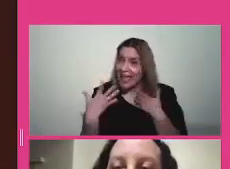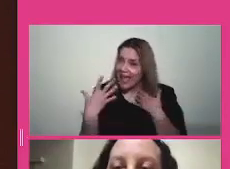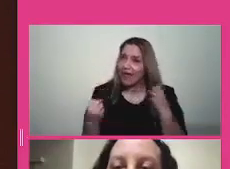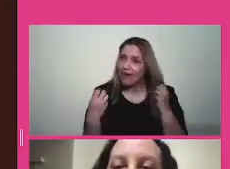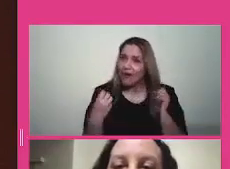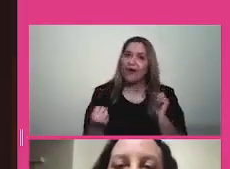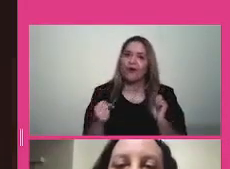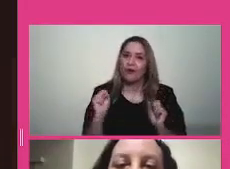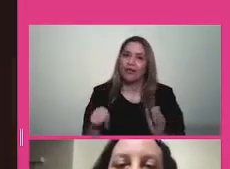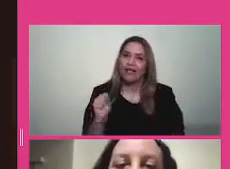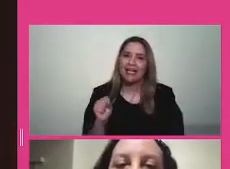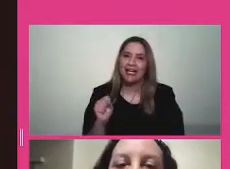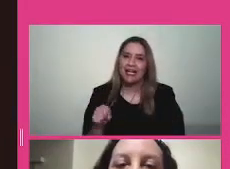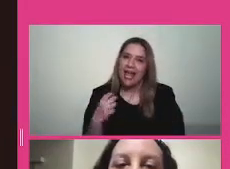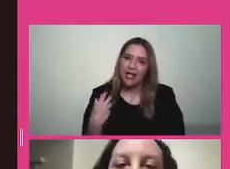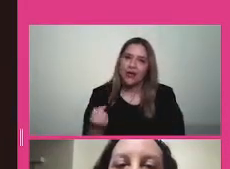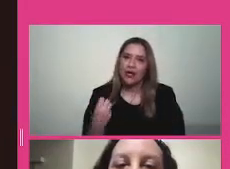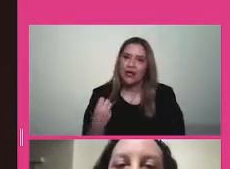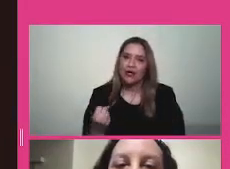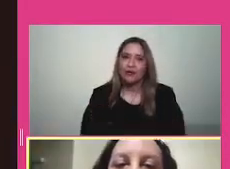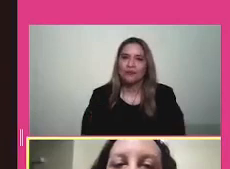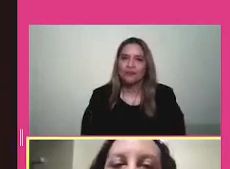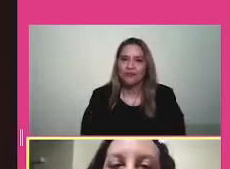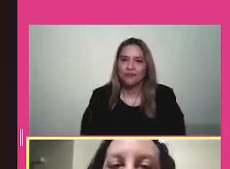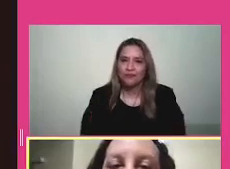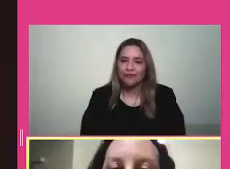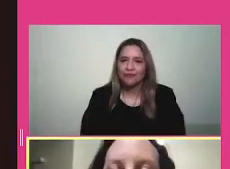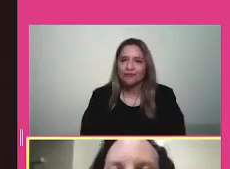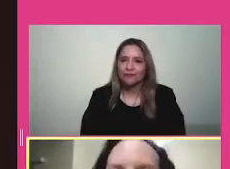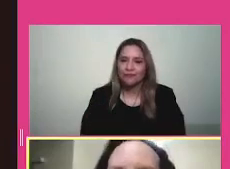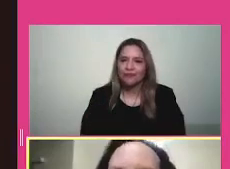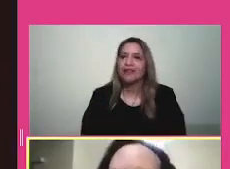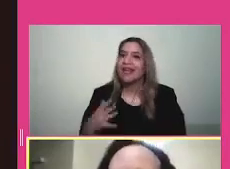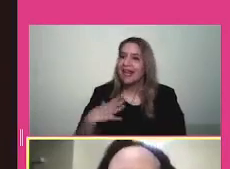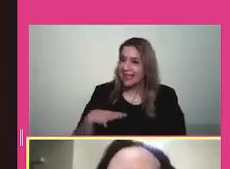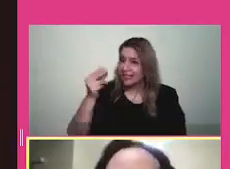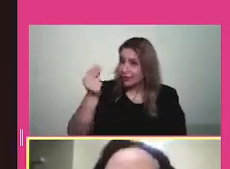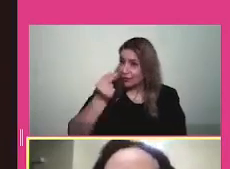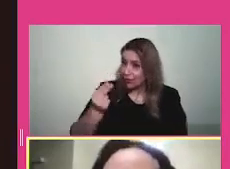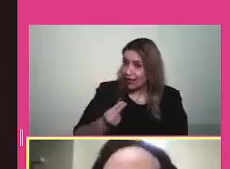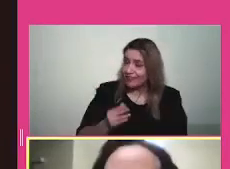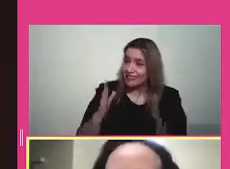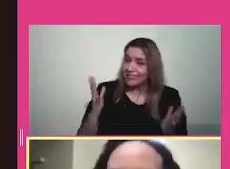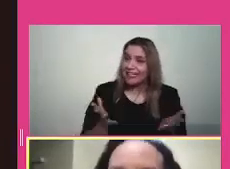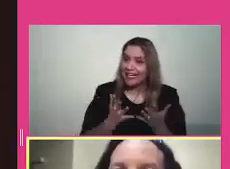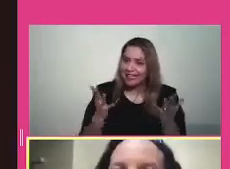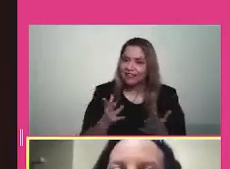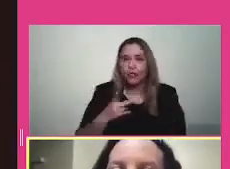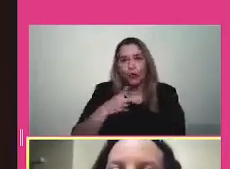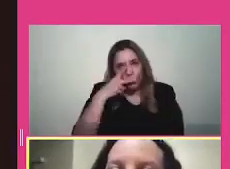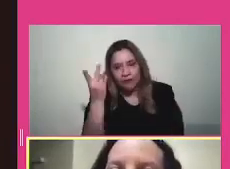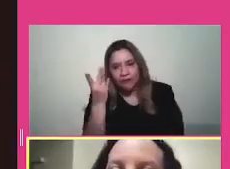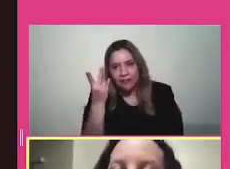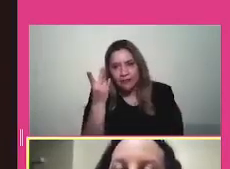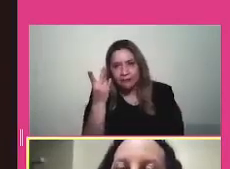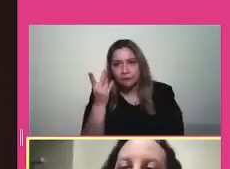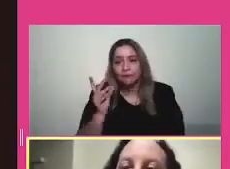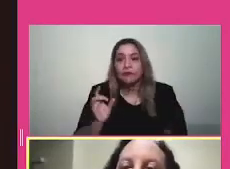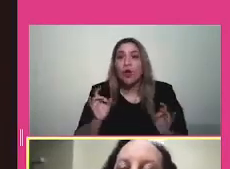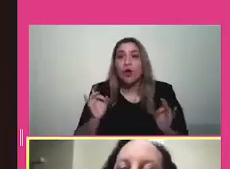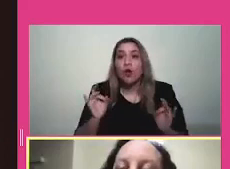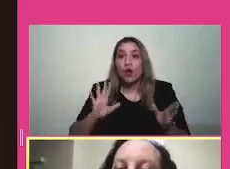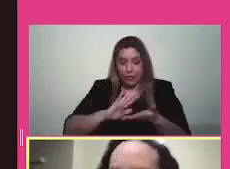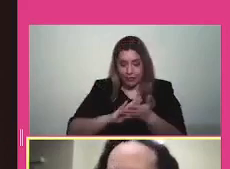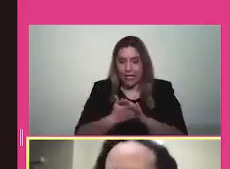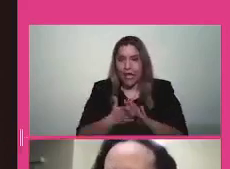Έχω χαρτί. Ναι, έχω. Ωραία. Θες να μας ζωγραφίσεις κάτι, οτιδήποτε, χωρίς τα χέρια σου?